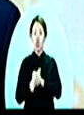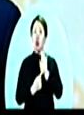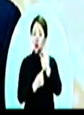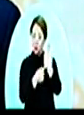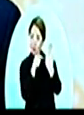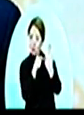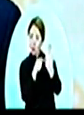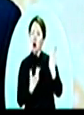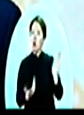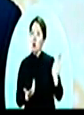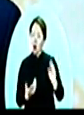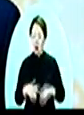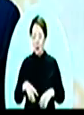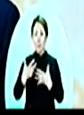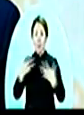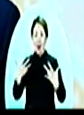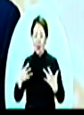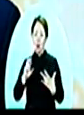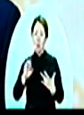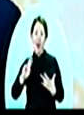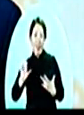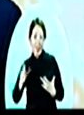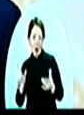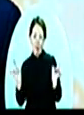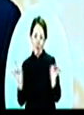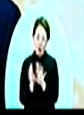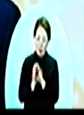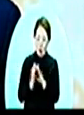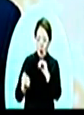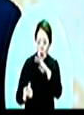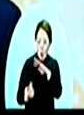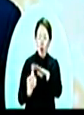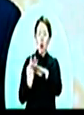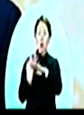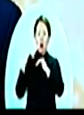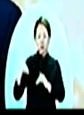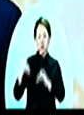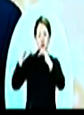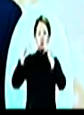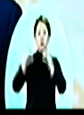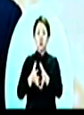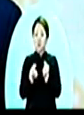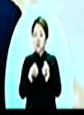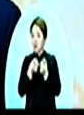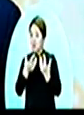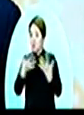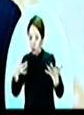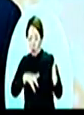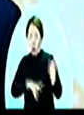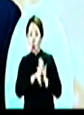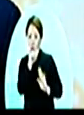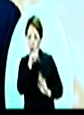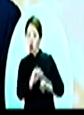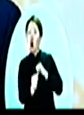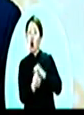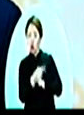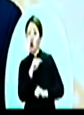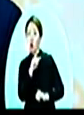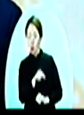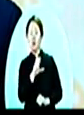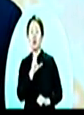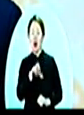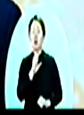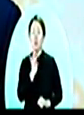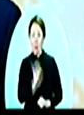онцлог бий. Манай салбар бол метрал баялагийг ургуулж, төлжүүлж, өсгөж бий болгодог онцлогтой